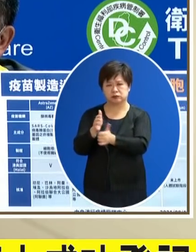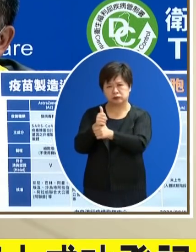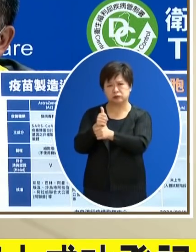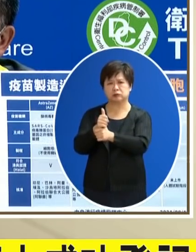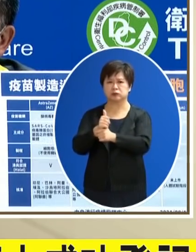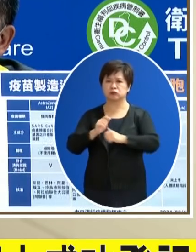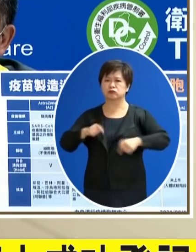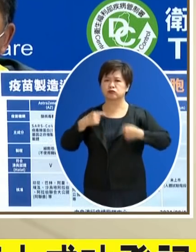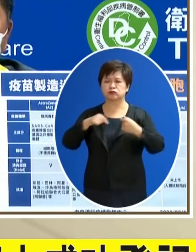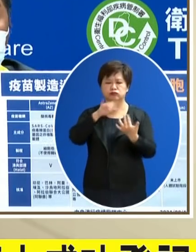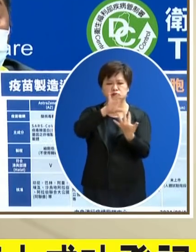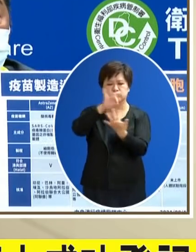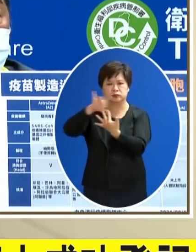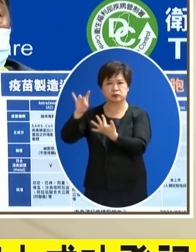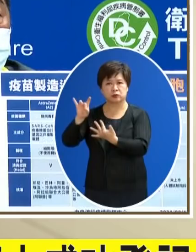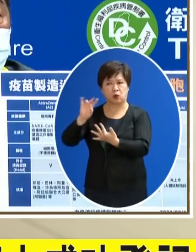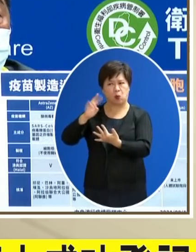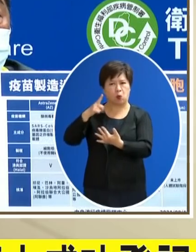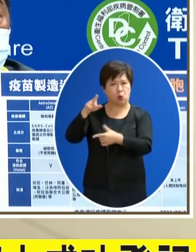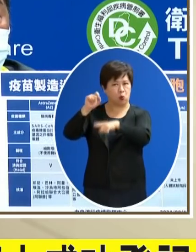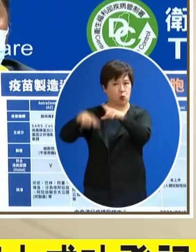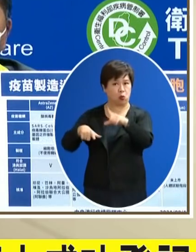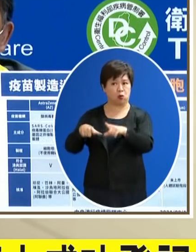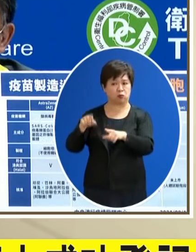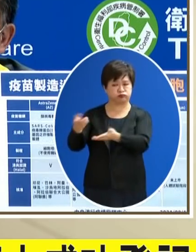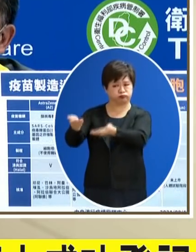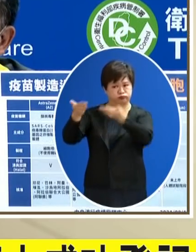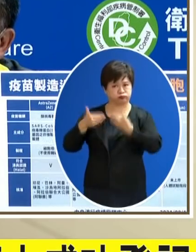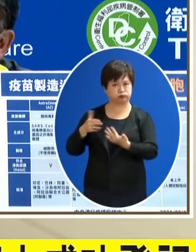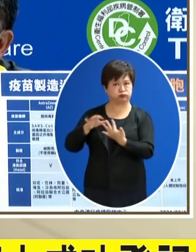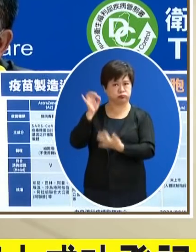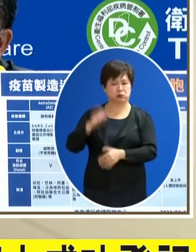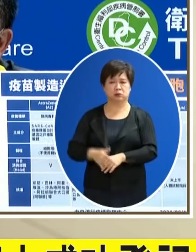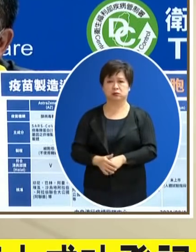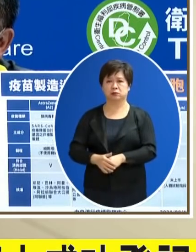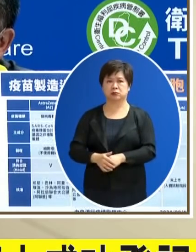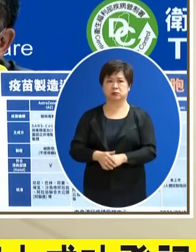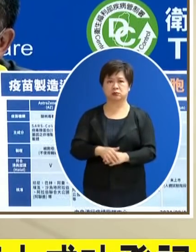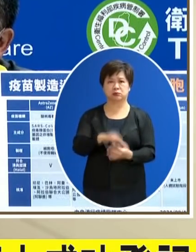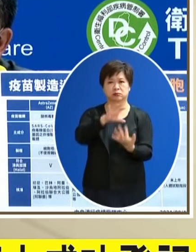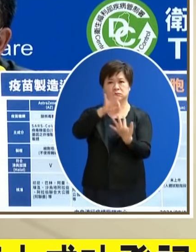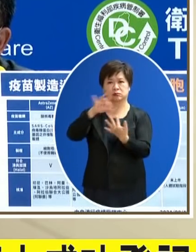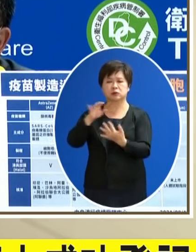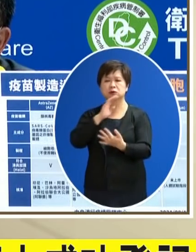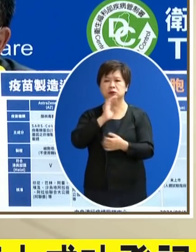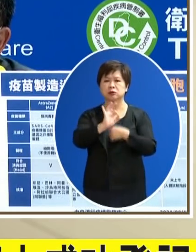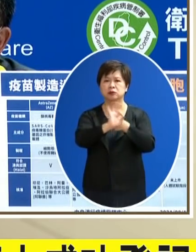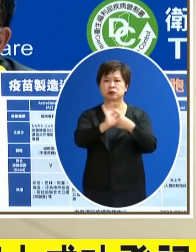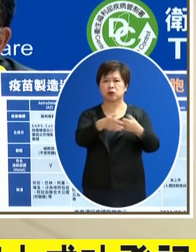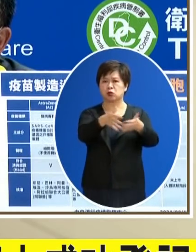是由厂商自己自行做选择？ 选择就是全部的试验组的。